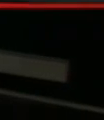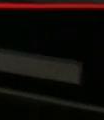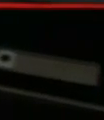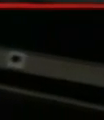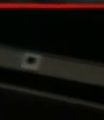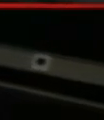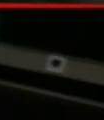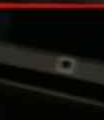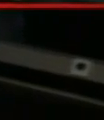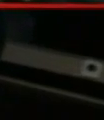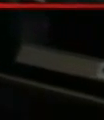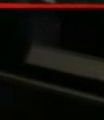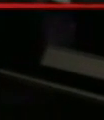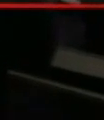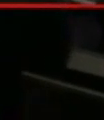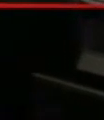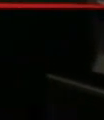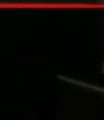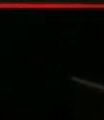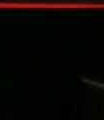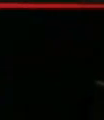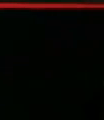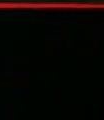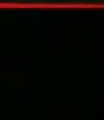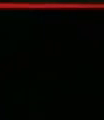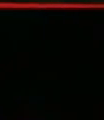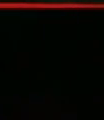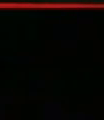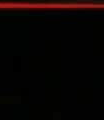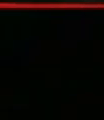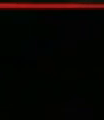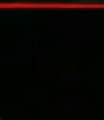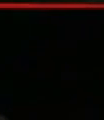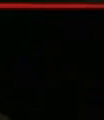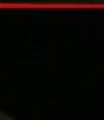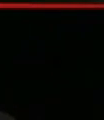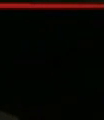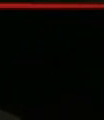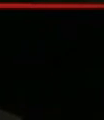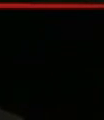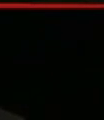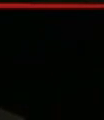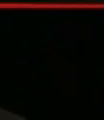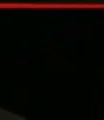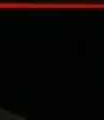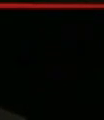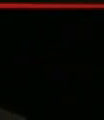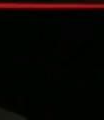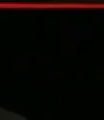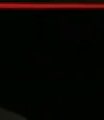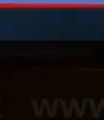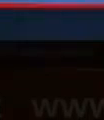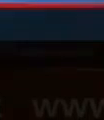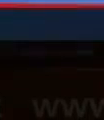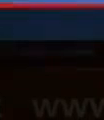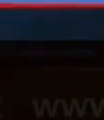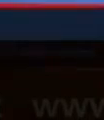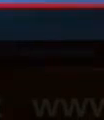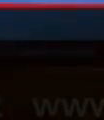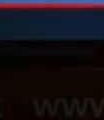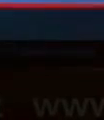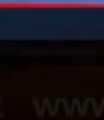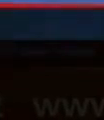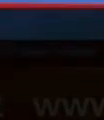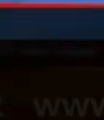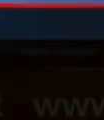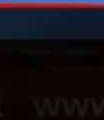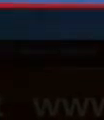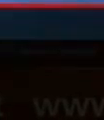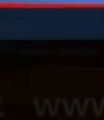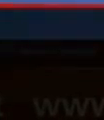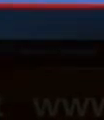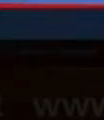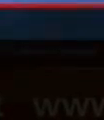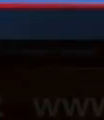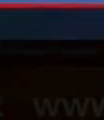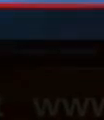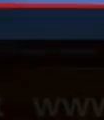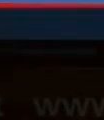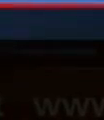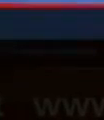aurkeztu du eta jakinarazi du Aldundiak 50 milioi euroko laguntza emango duela enpresak